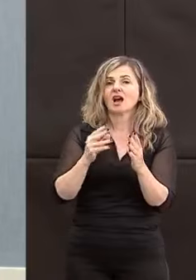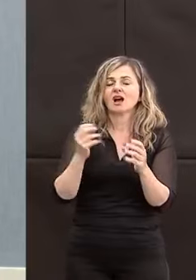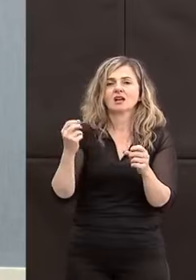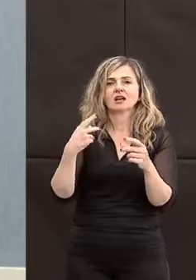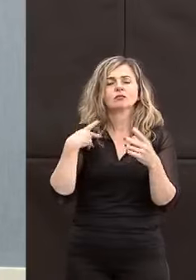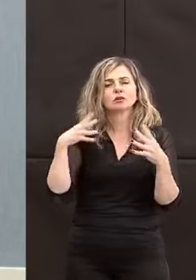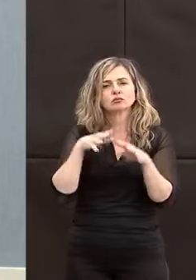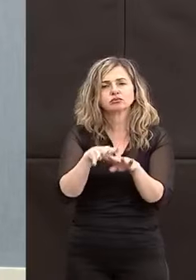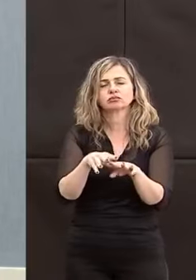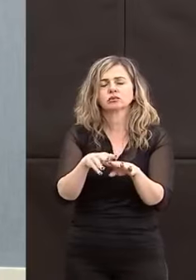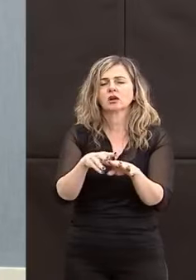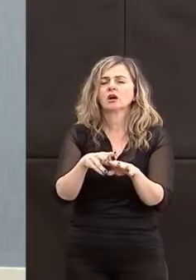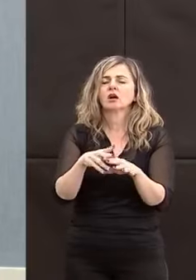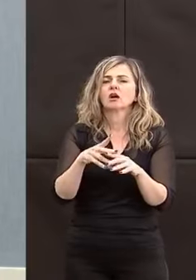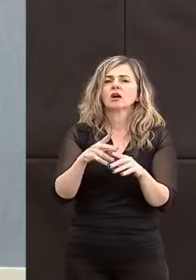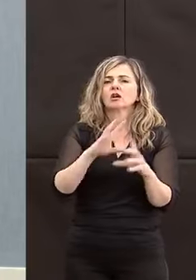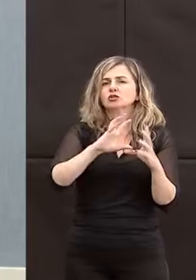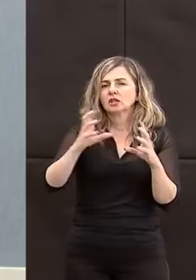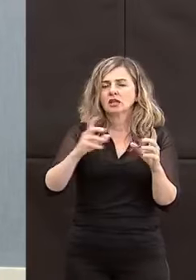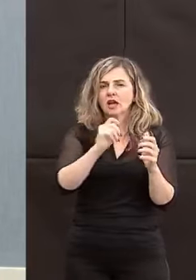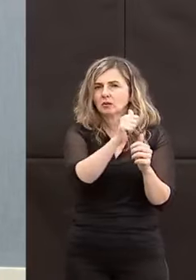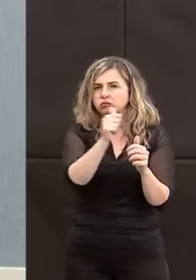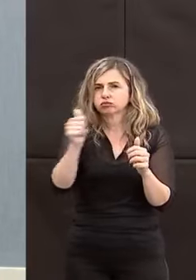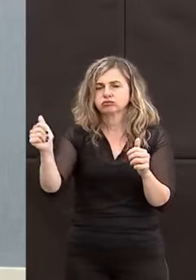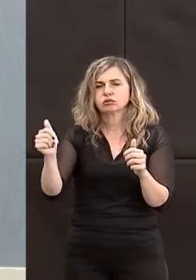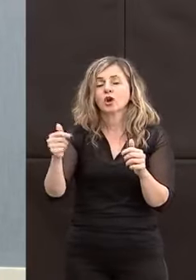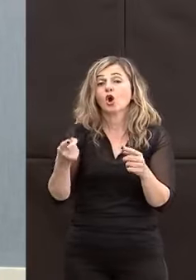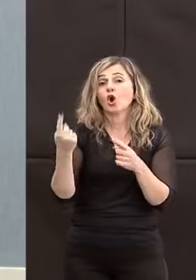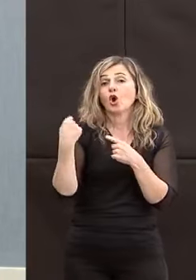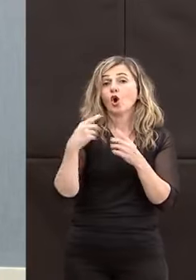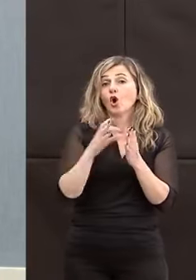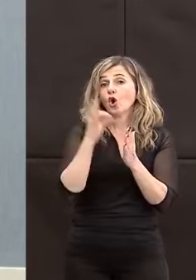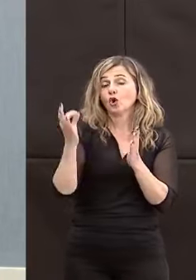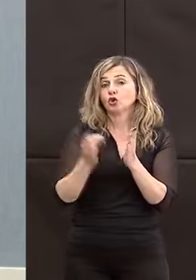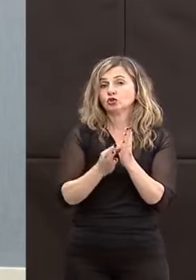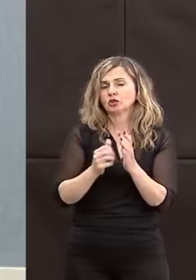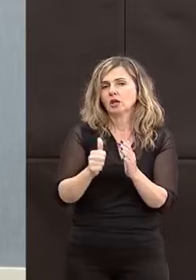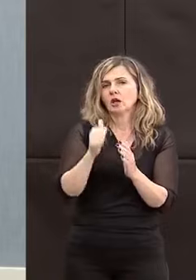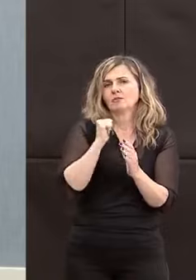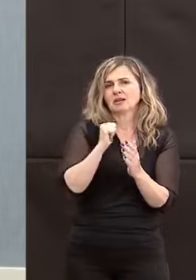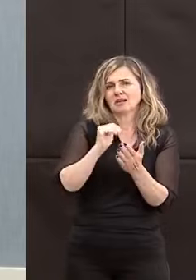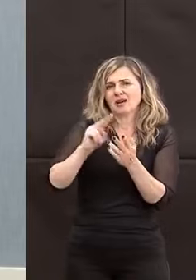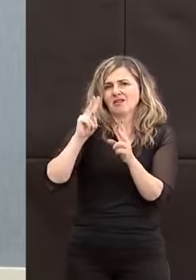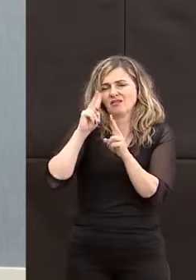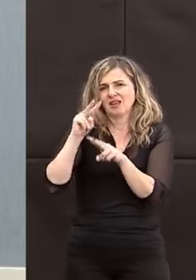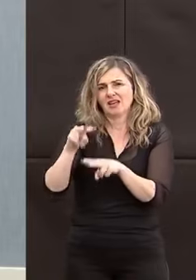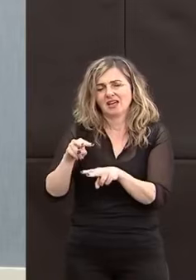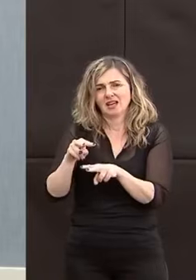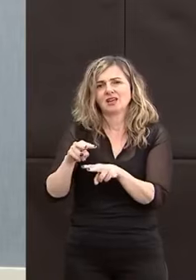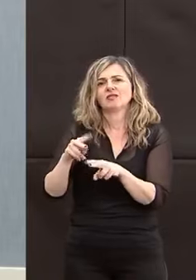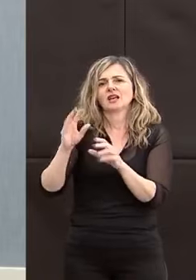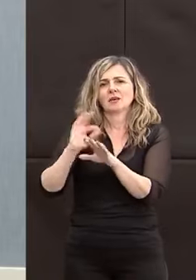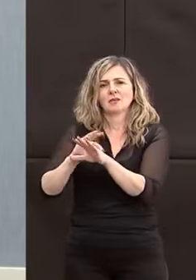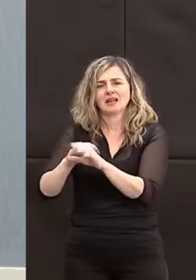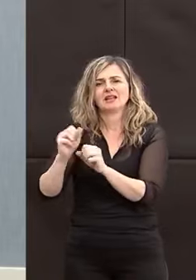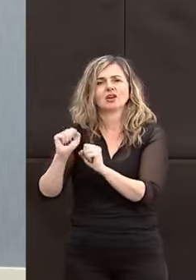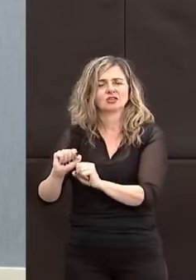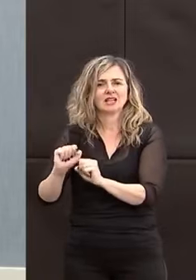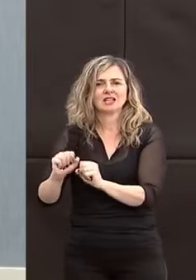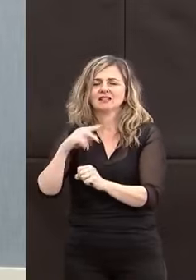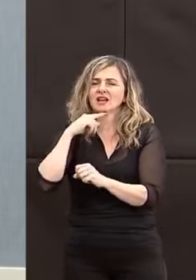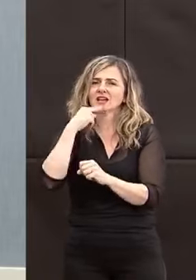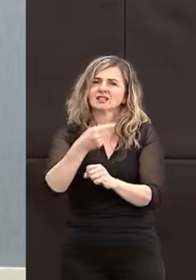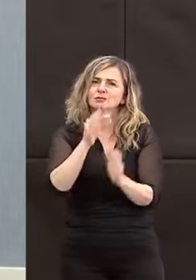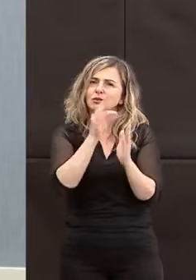della verifica con quella che è la parte medico sanitaria parlare di date ancora purtroppo troppo presto